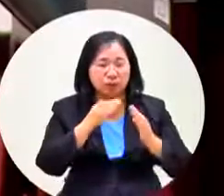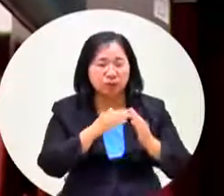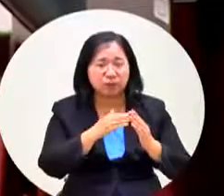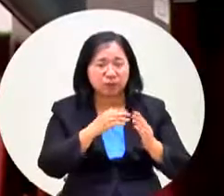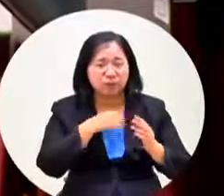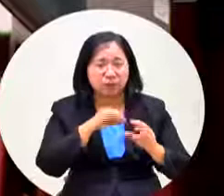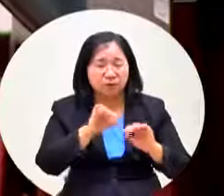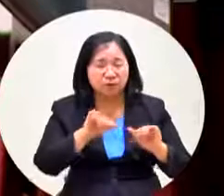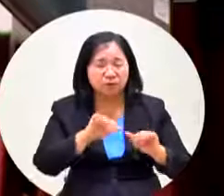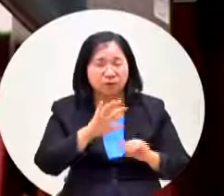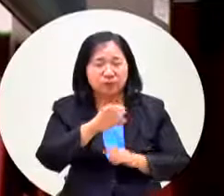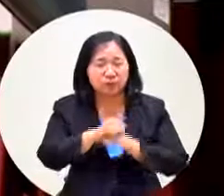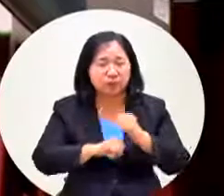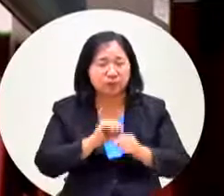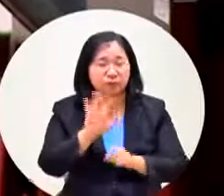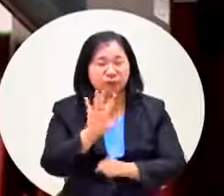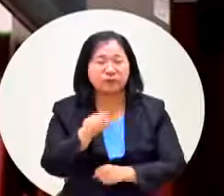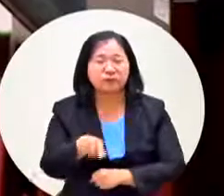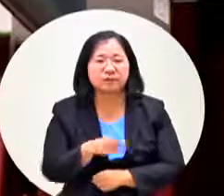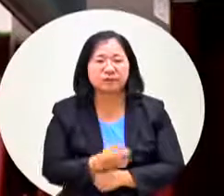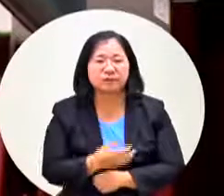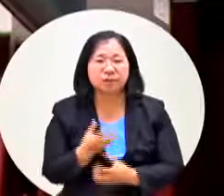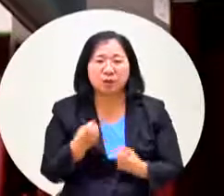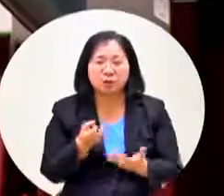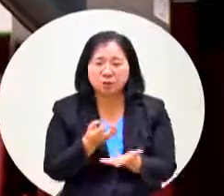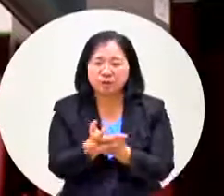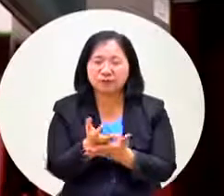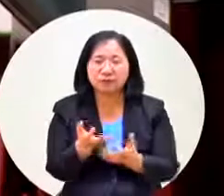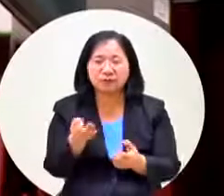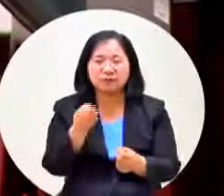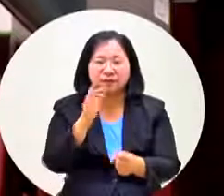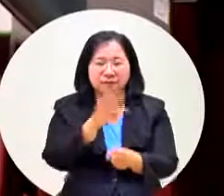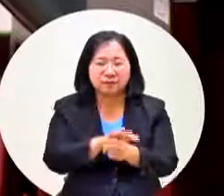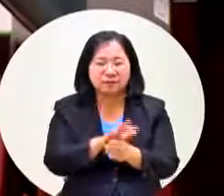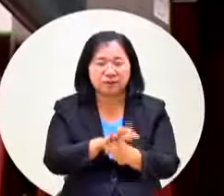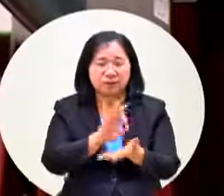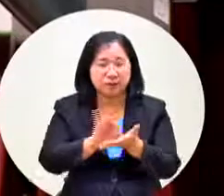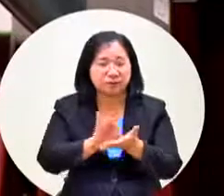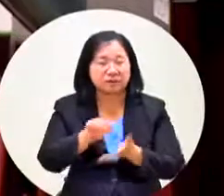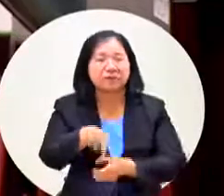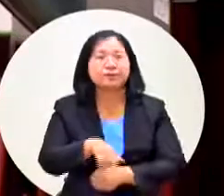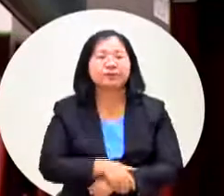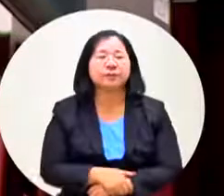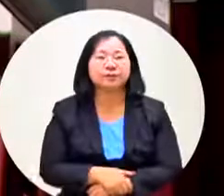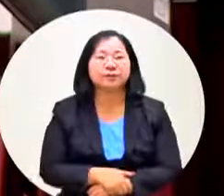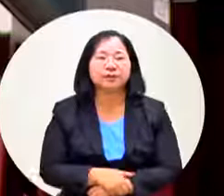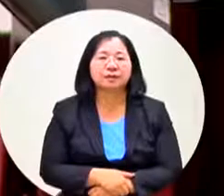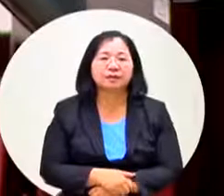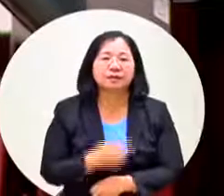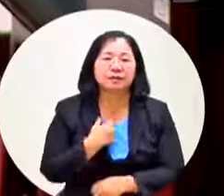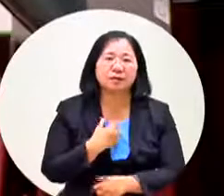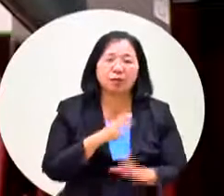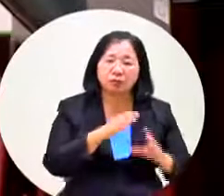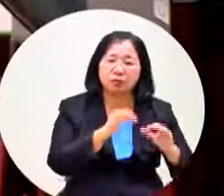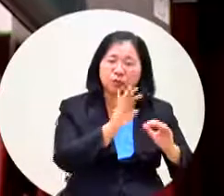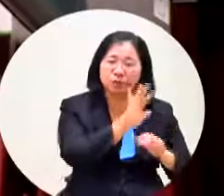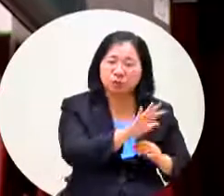无偿吼、哦，这个原则来办理？咱是不是讲，这个是咱因为